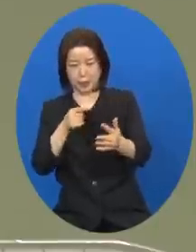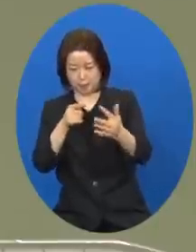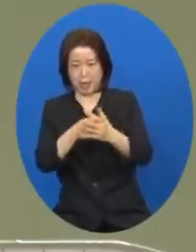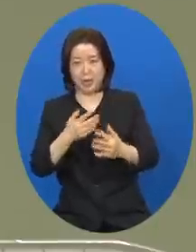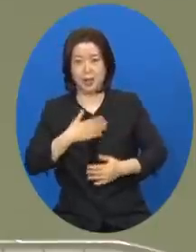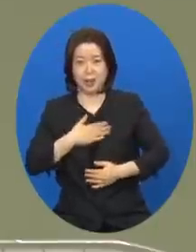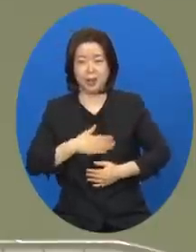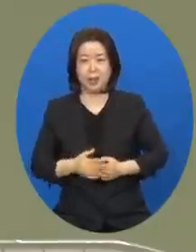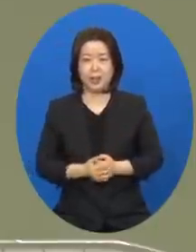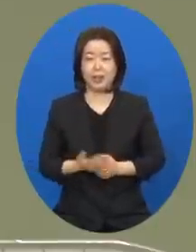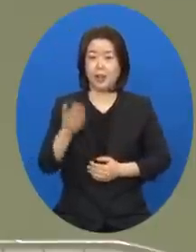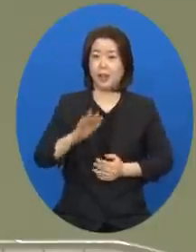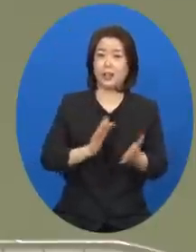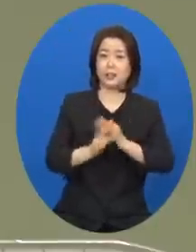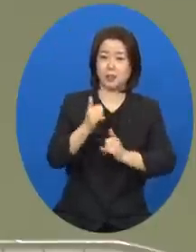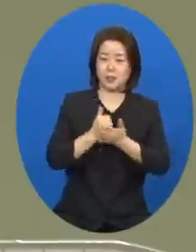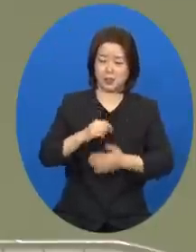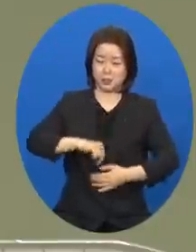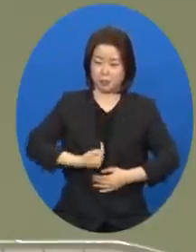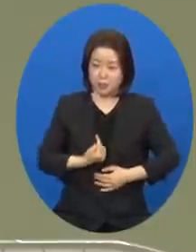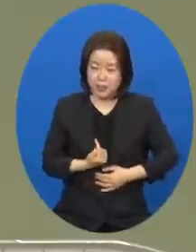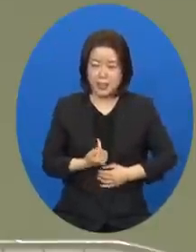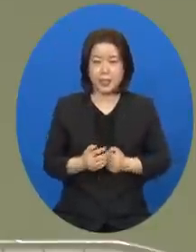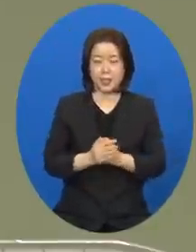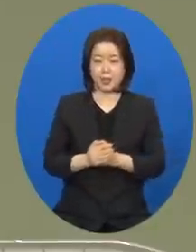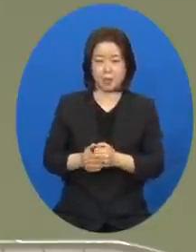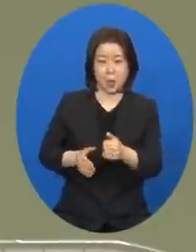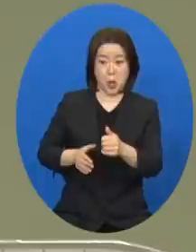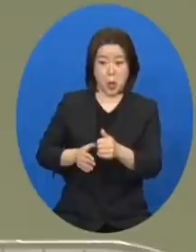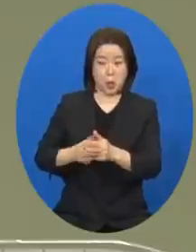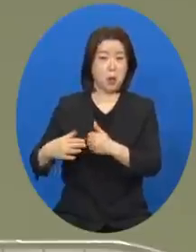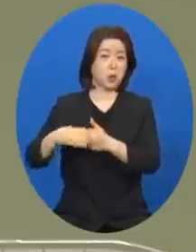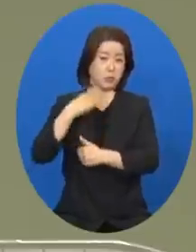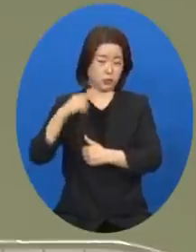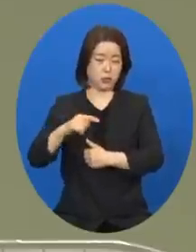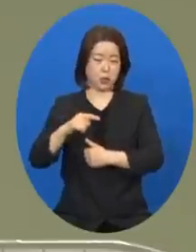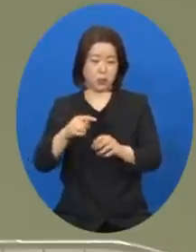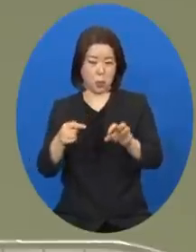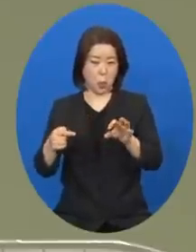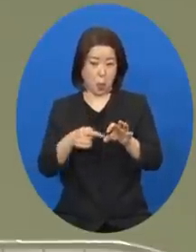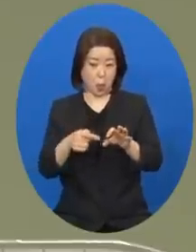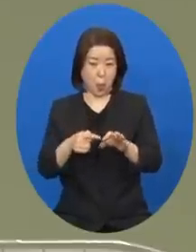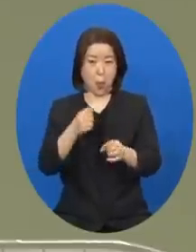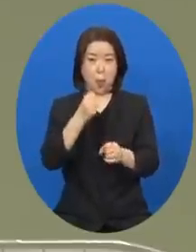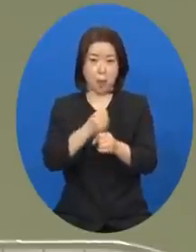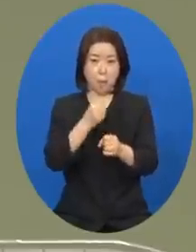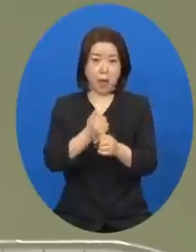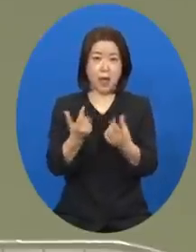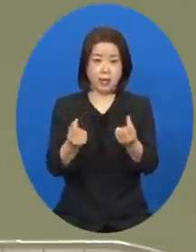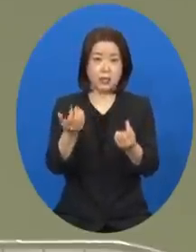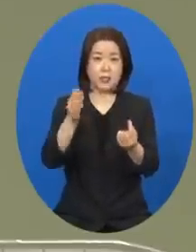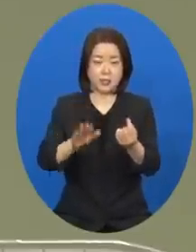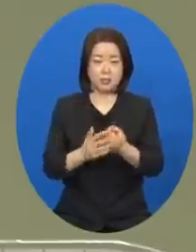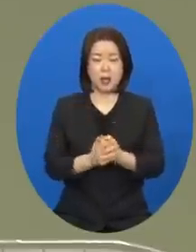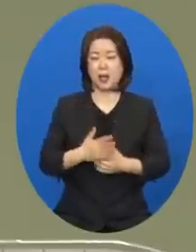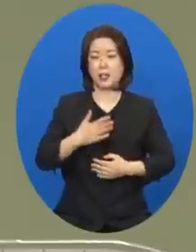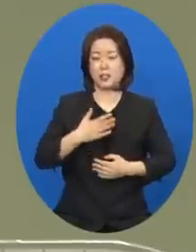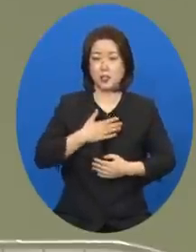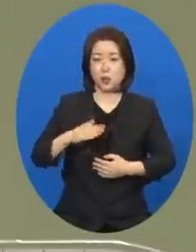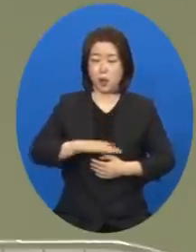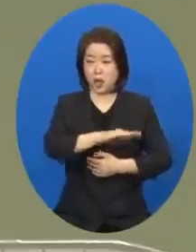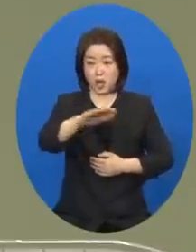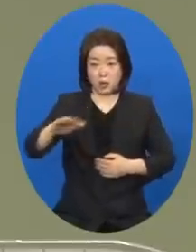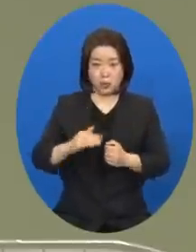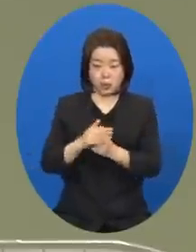예수님은 자기를 죽이려고 올무를 놓는 상황이지만 그 상황을 저와 여러분,